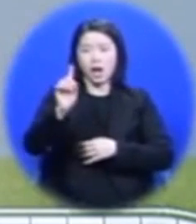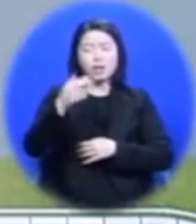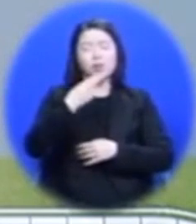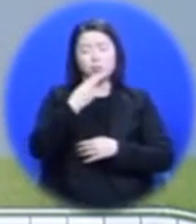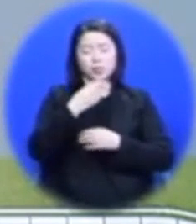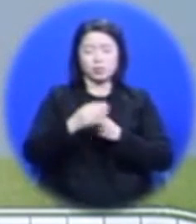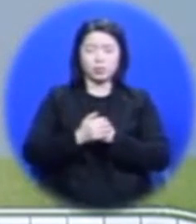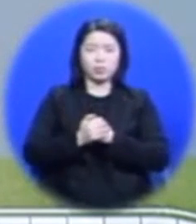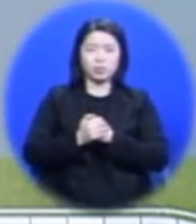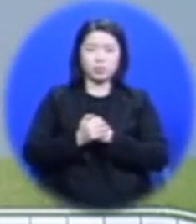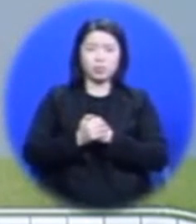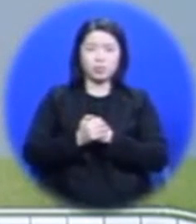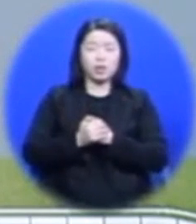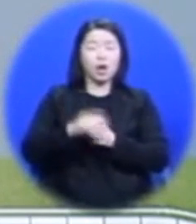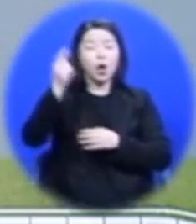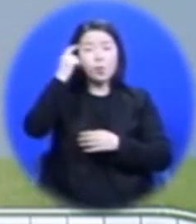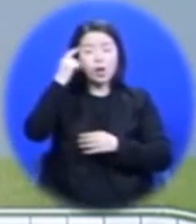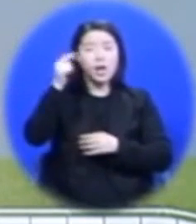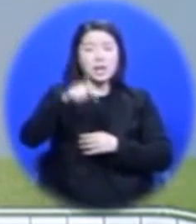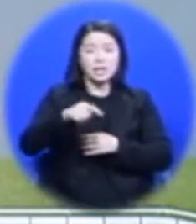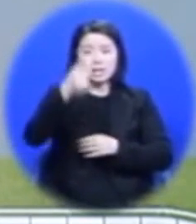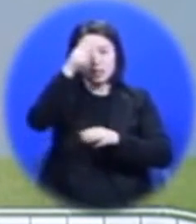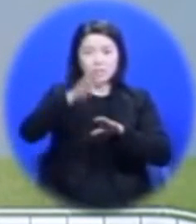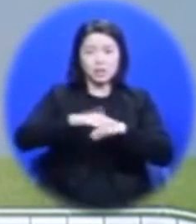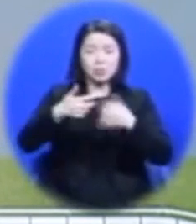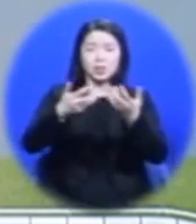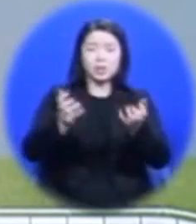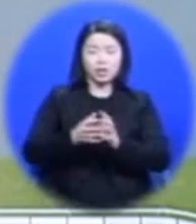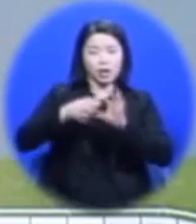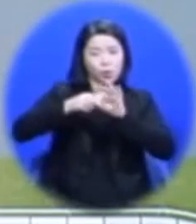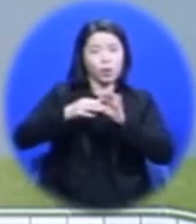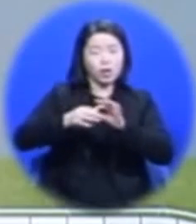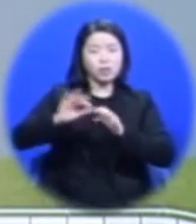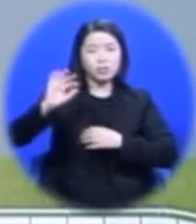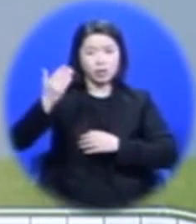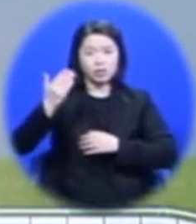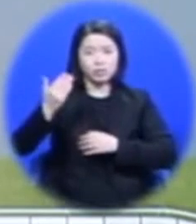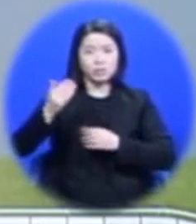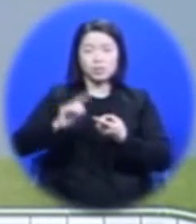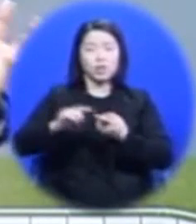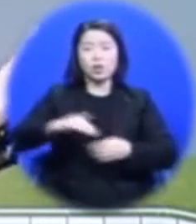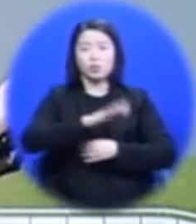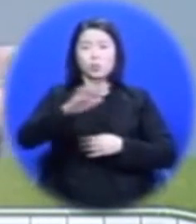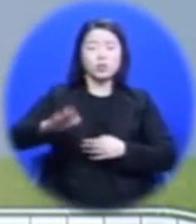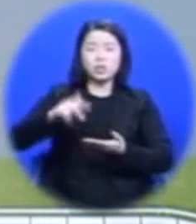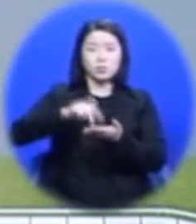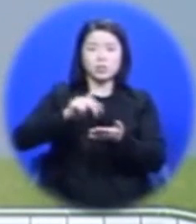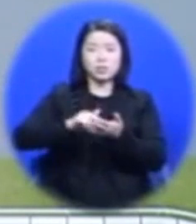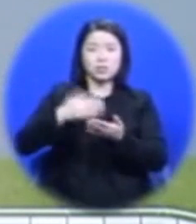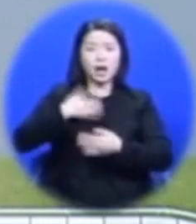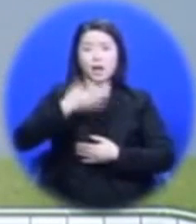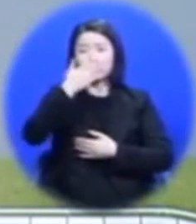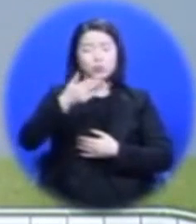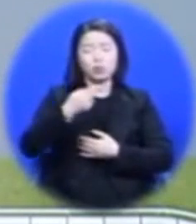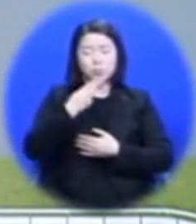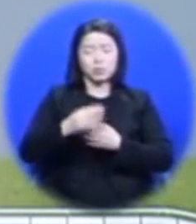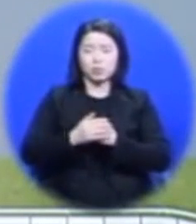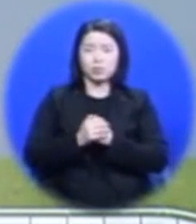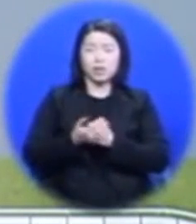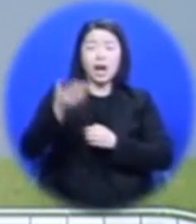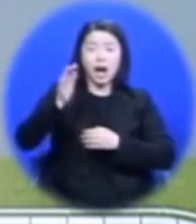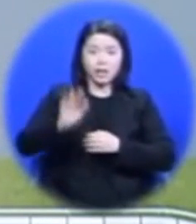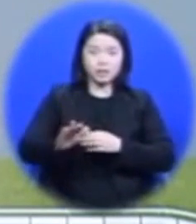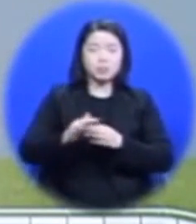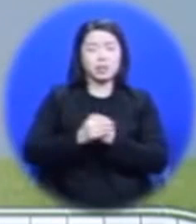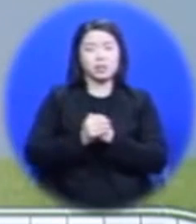없습니다. 왜 이 예배당 건축에 이렇게 관련이 됐는지 우리로서는 뚜렷이 알 수가 없어요.